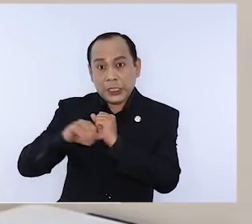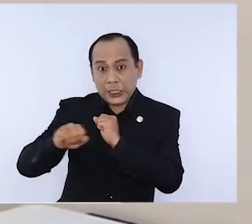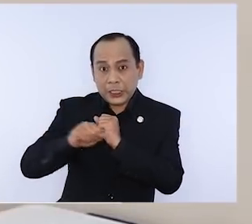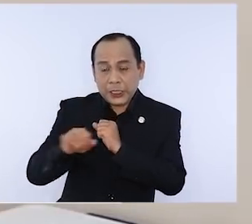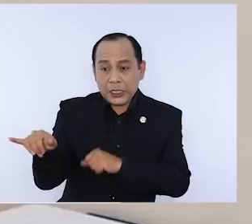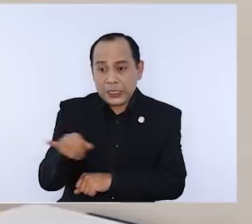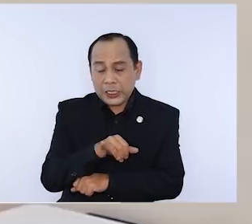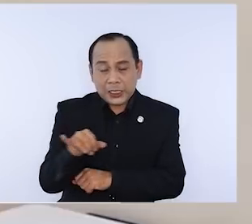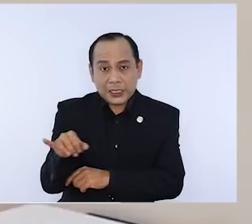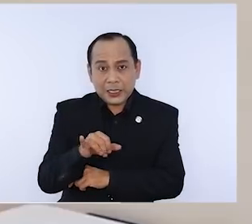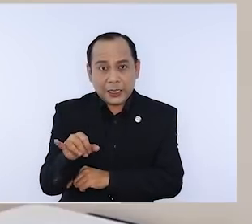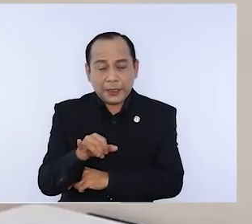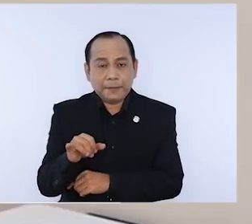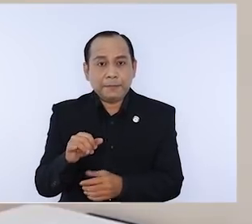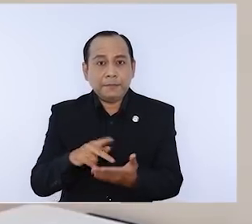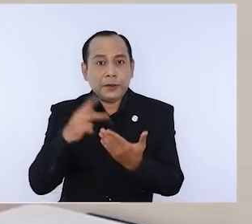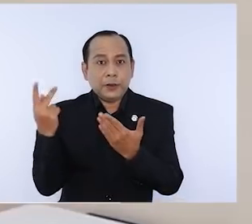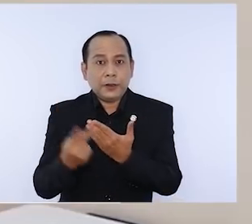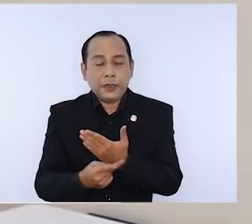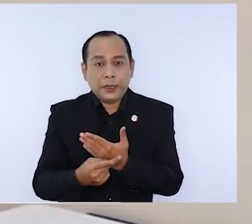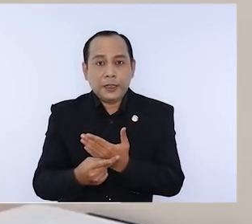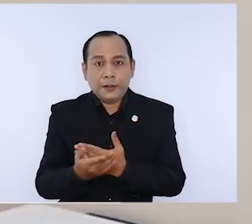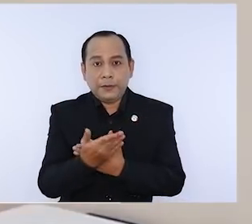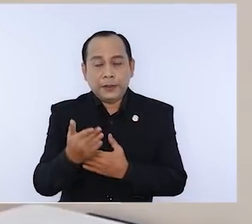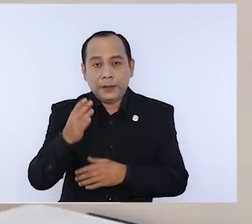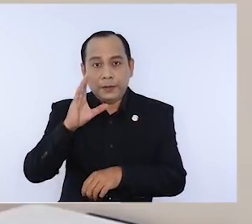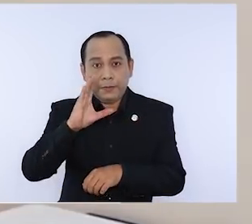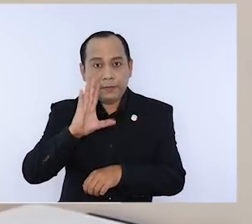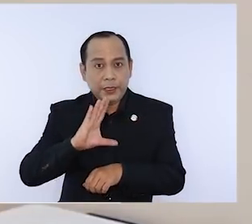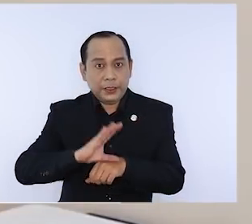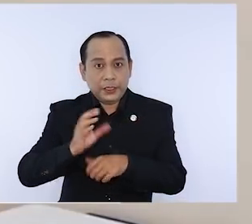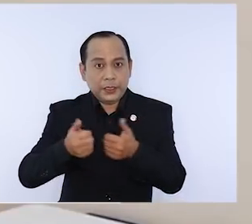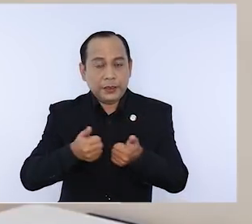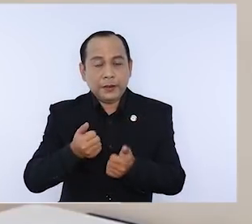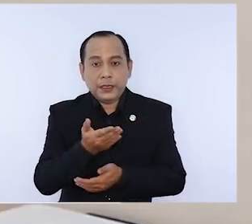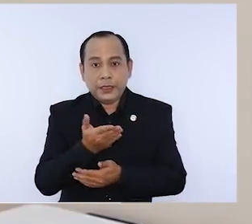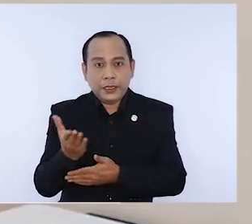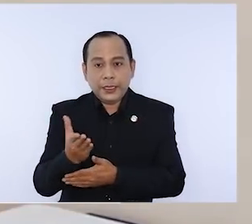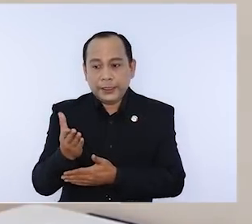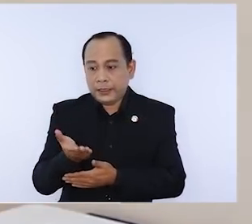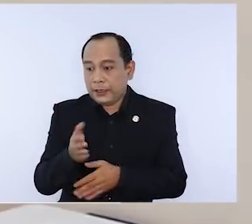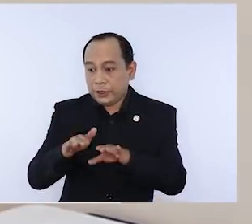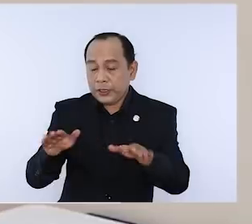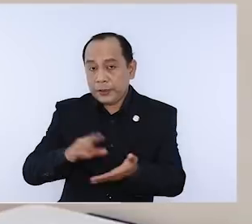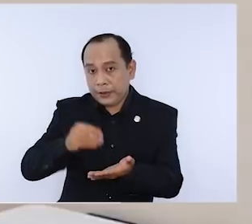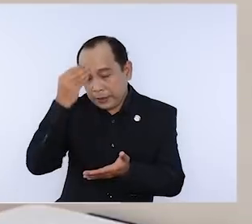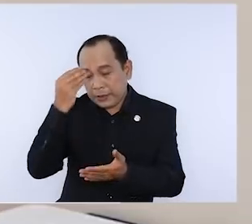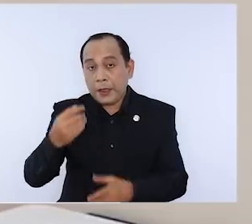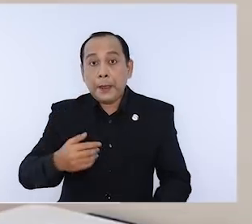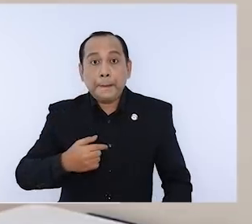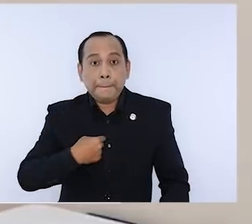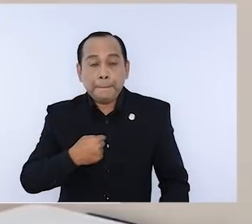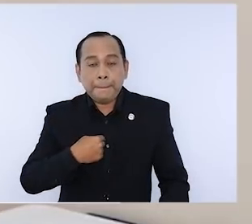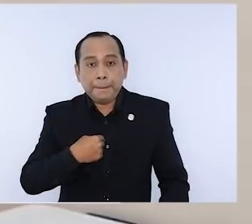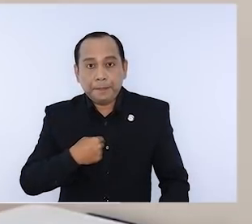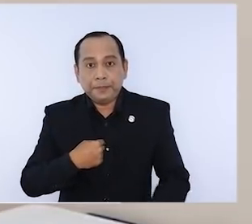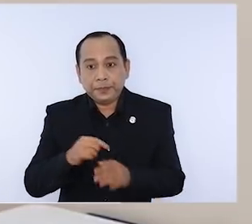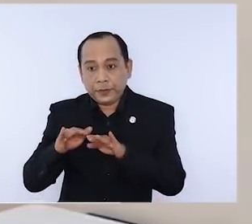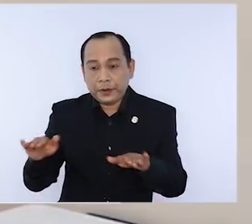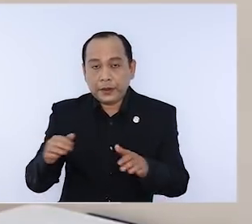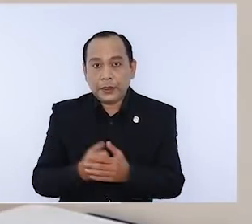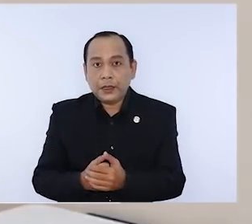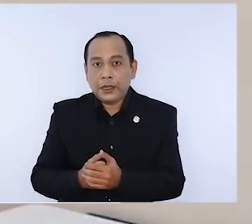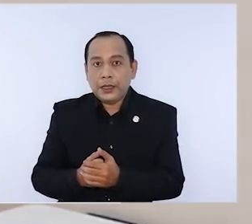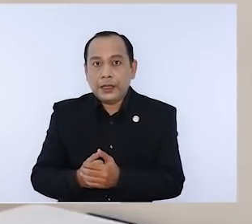ang gantong aktibidad ng ating namamahala at sila po ay natuto. Ang anak ko po ay napasali